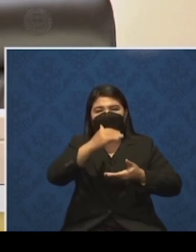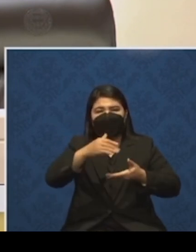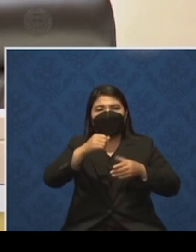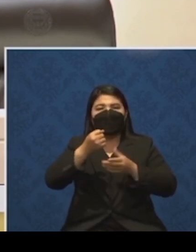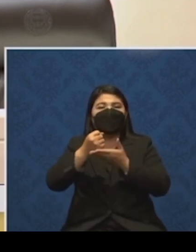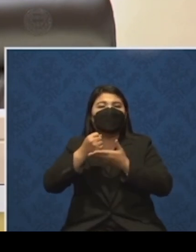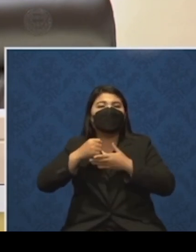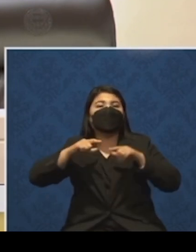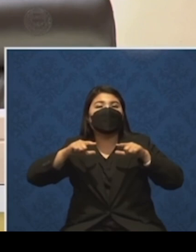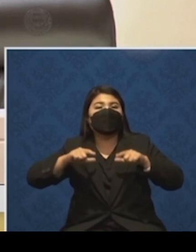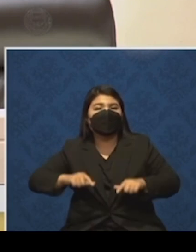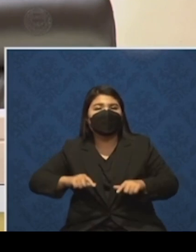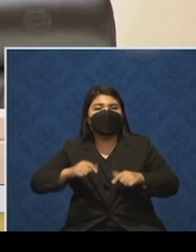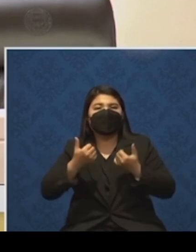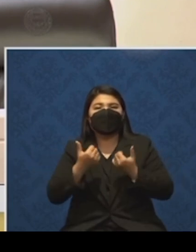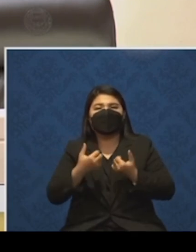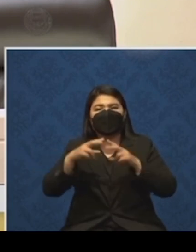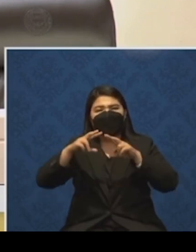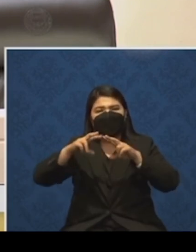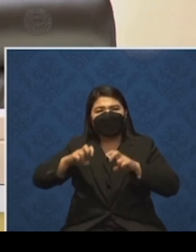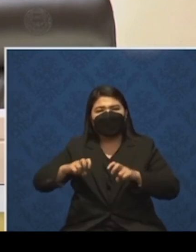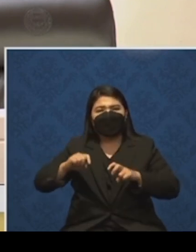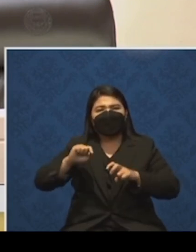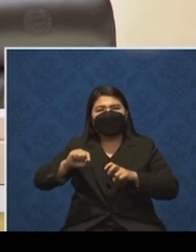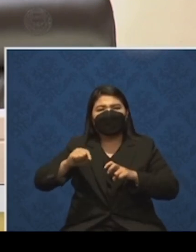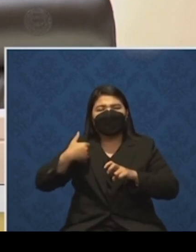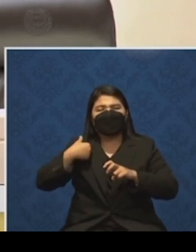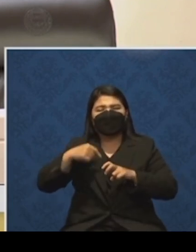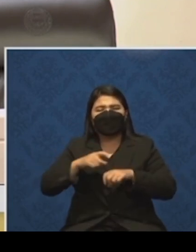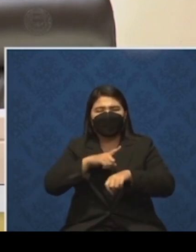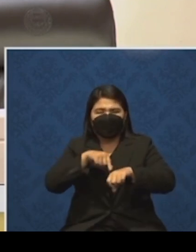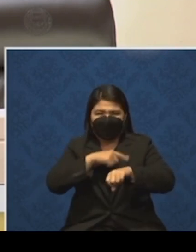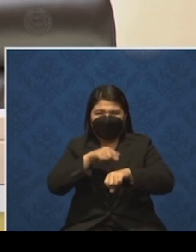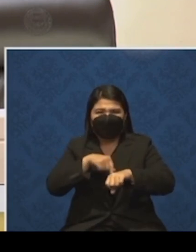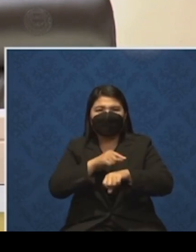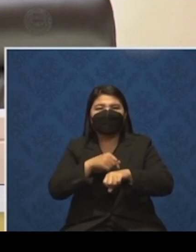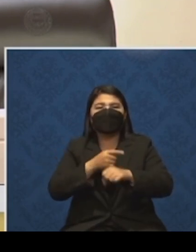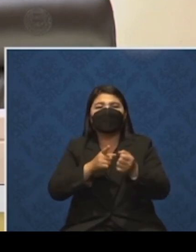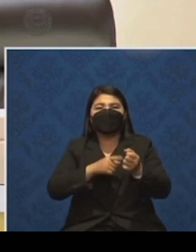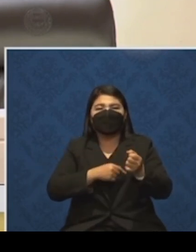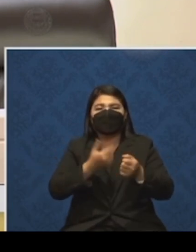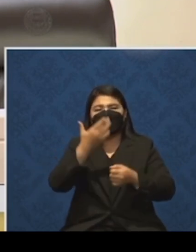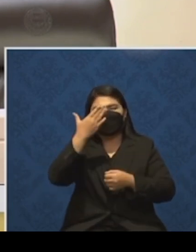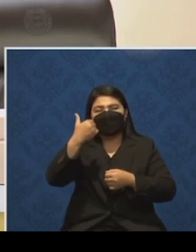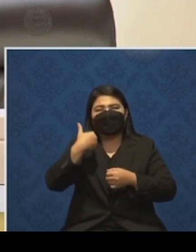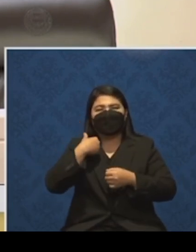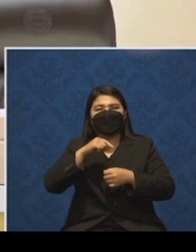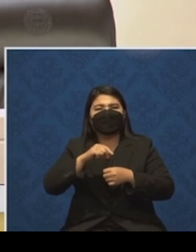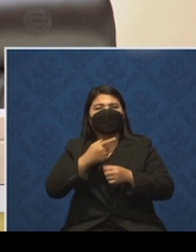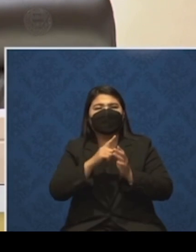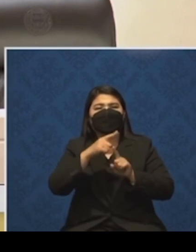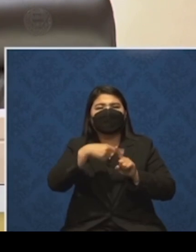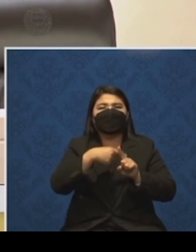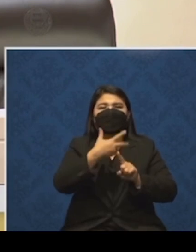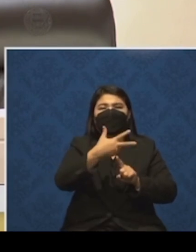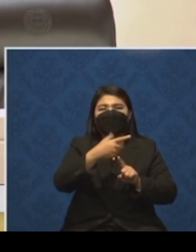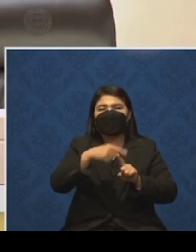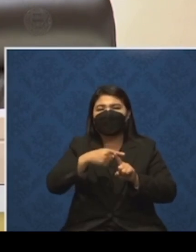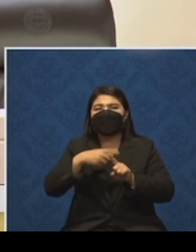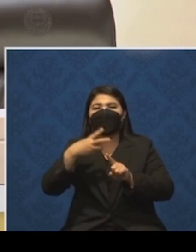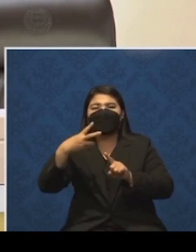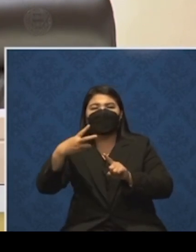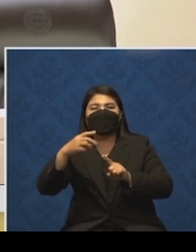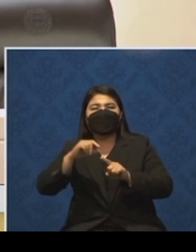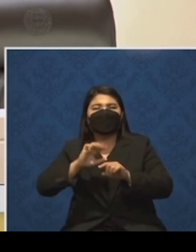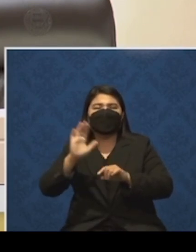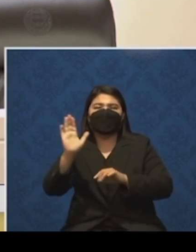การดำเนินการนั้นการวิจัยพันธุกรนั้นต้องใช้เวลาในการไม่สามารถที่ใช้เวลาในการ3เดือน6เดือนหรือ1ปีต้องมีวิจัย